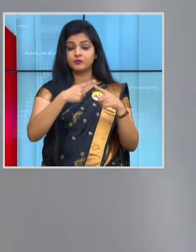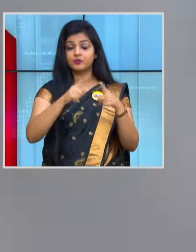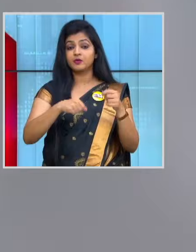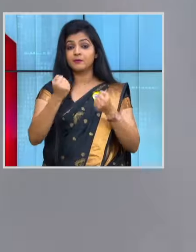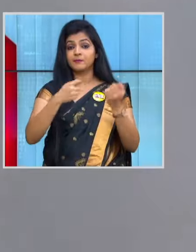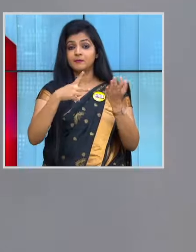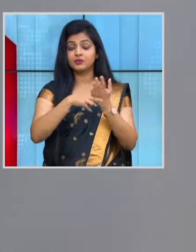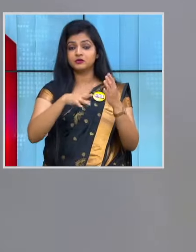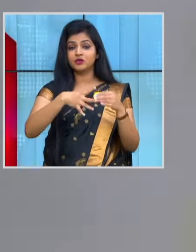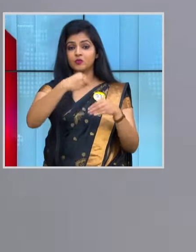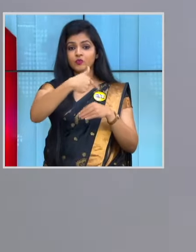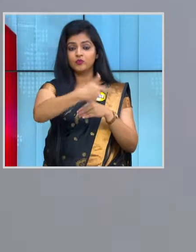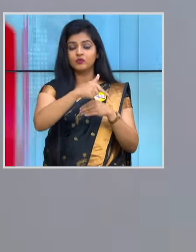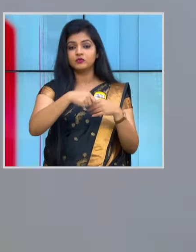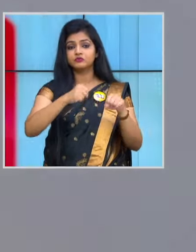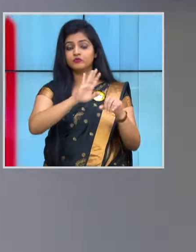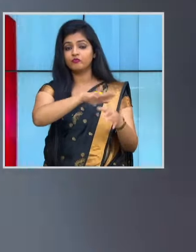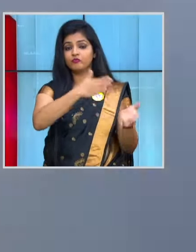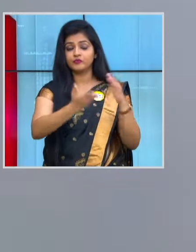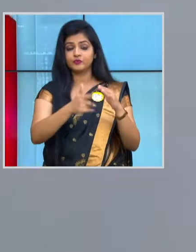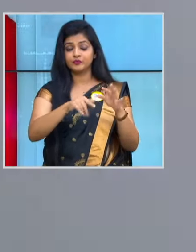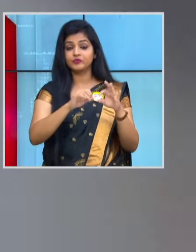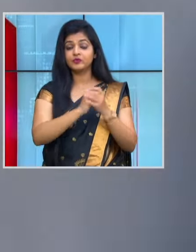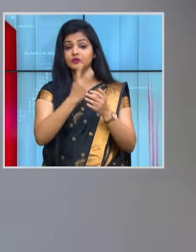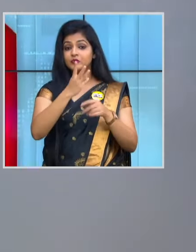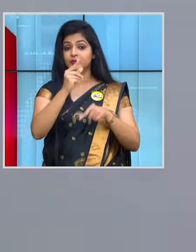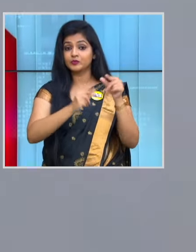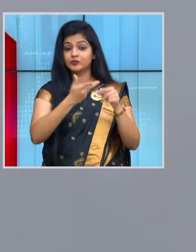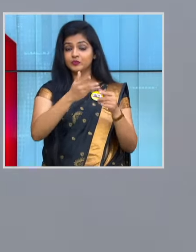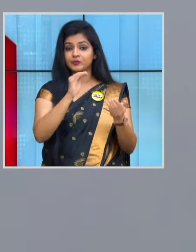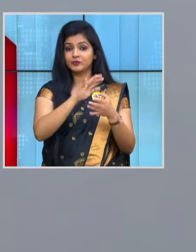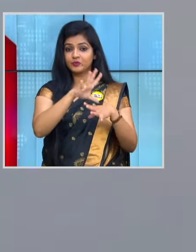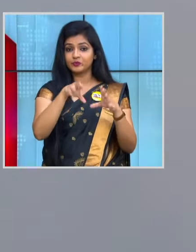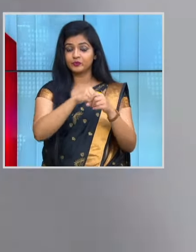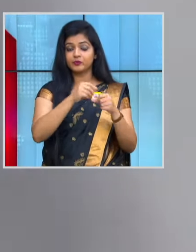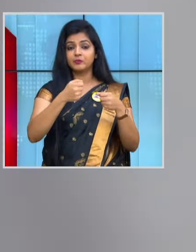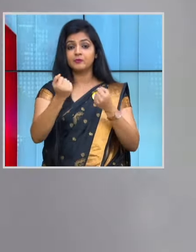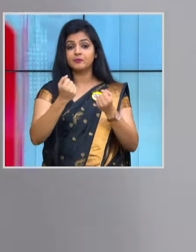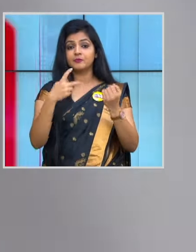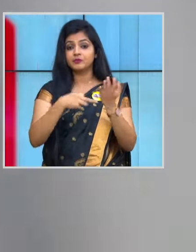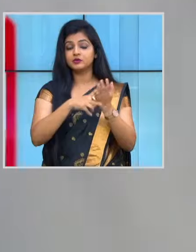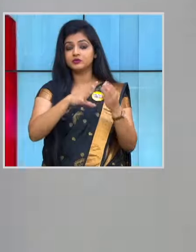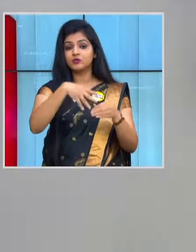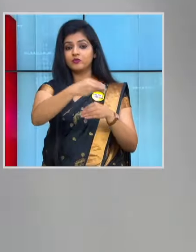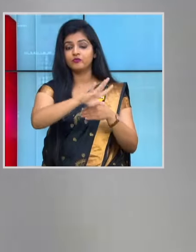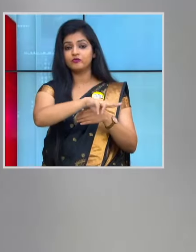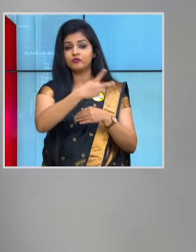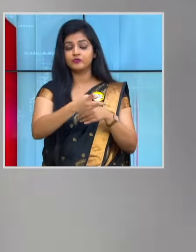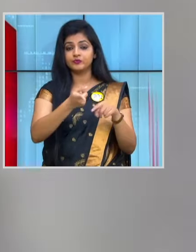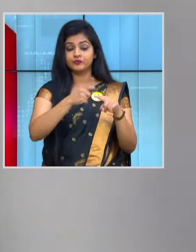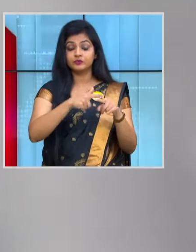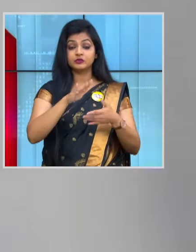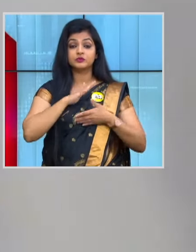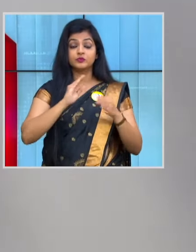ബസ്സിന് മുന്നിലേക്കാണ് ഈ സ്കൂട്ടർ മറിഞ്ഞ് വീഴുന്നതും ഈ 3 പേരും ആ ബസ്സിന് മുന്നിൽ പെടുന്നതും. വളരെ ഏറ്റവും